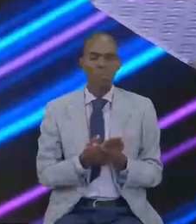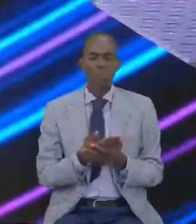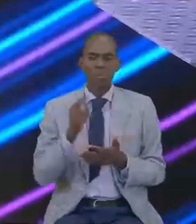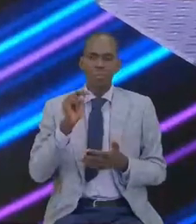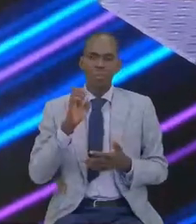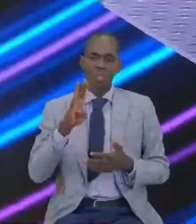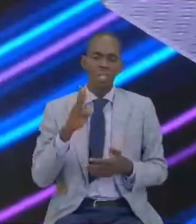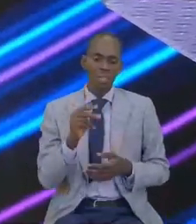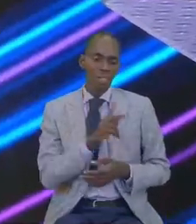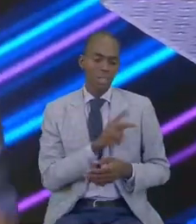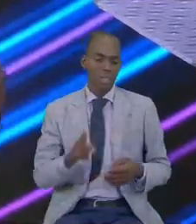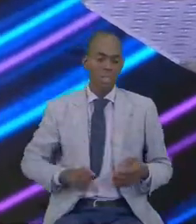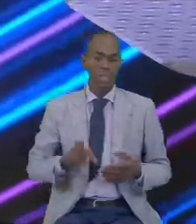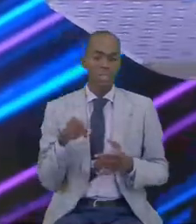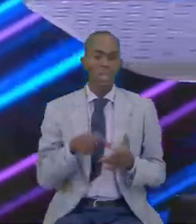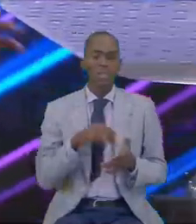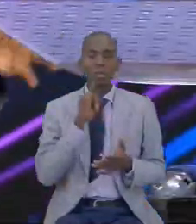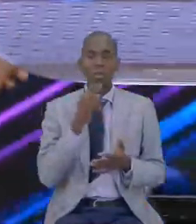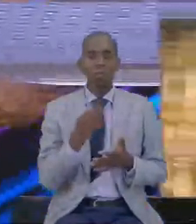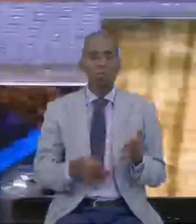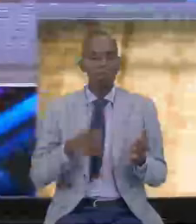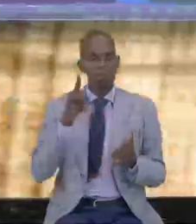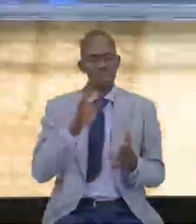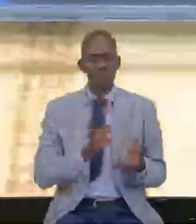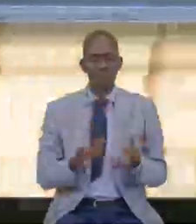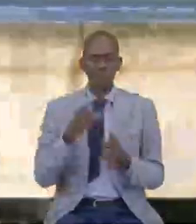vin qu'il boit. Il a dit, d'accord, peu